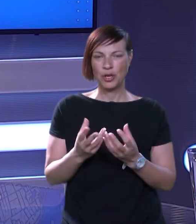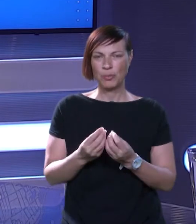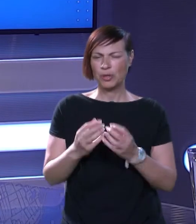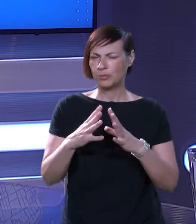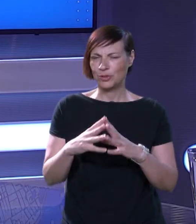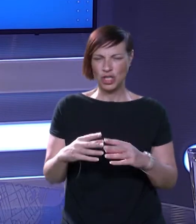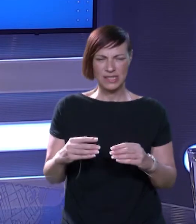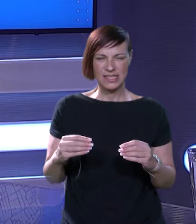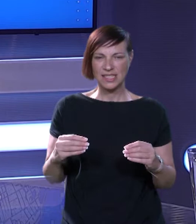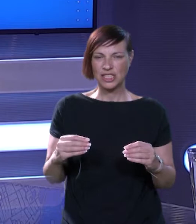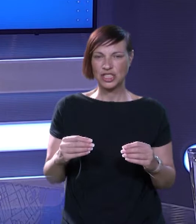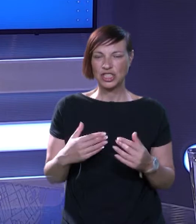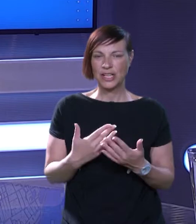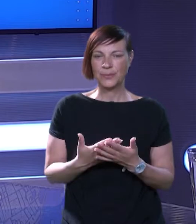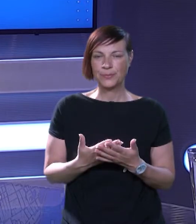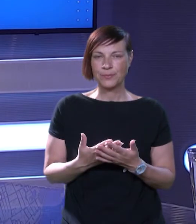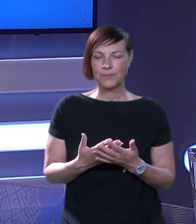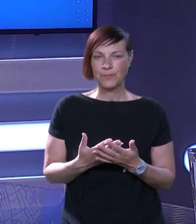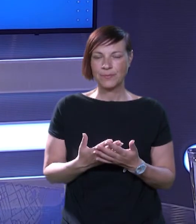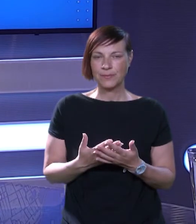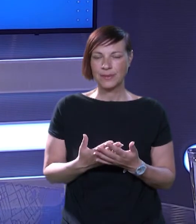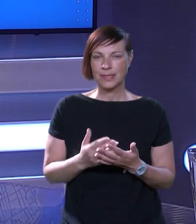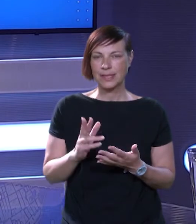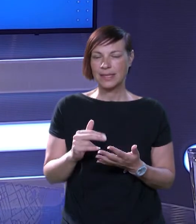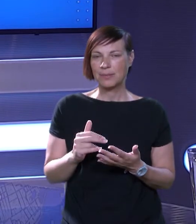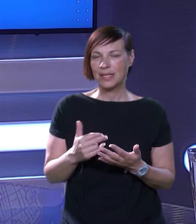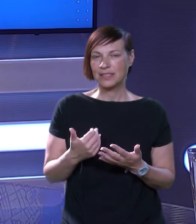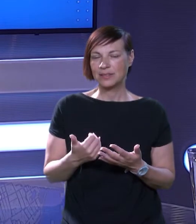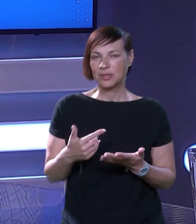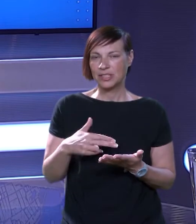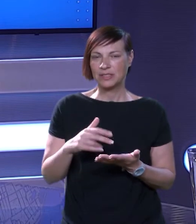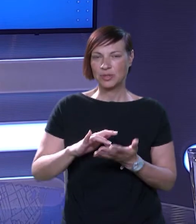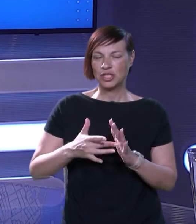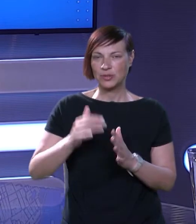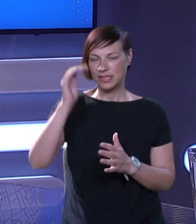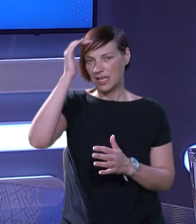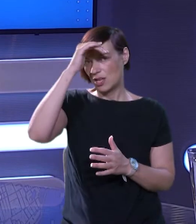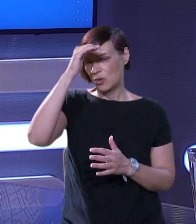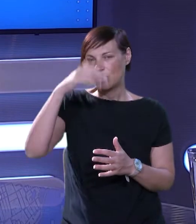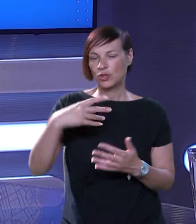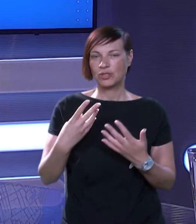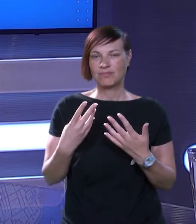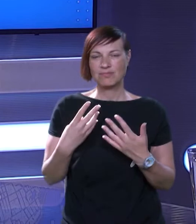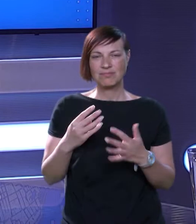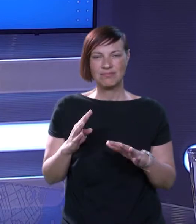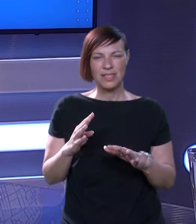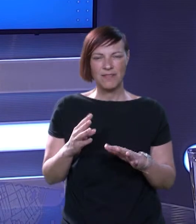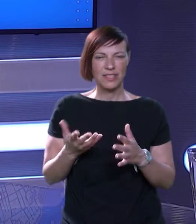potpuno skršen i u stvari smo, ja mislim, imali jednu birtiju gdje smo išli cijelu noć, to su još bile